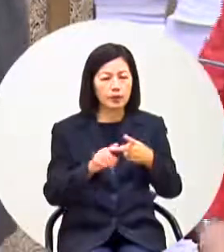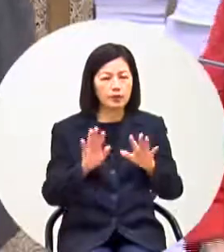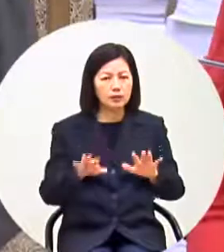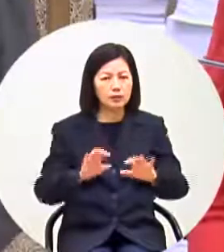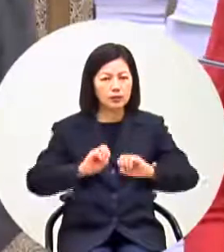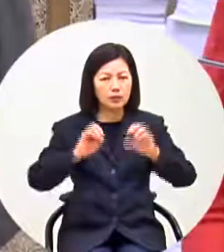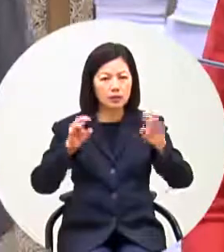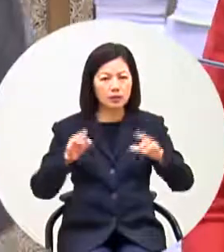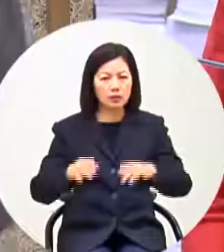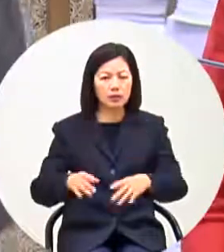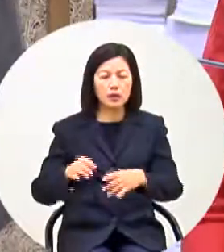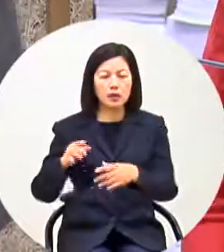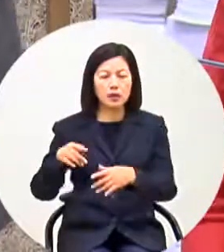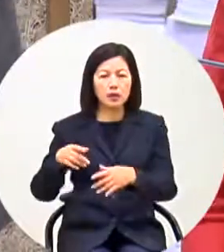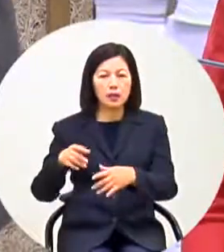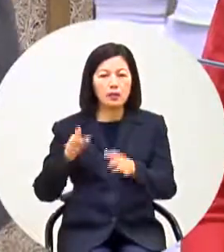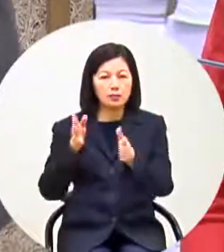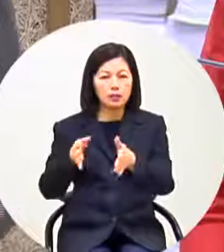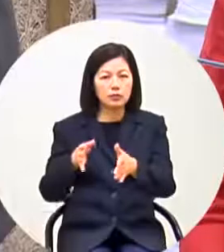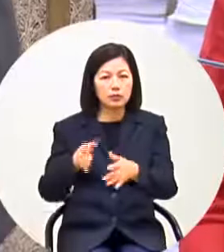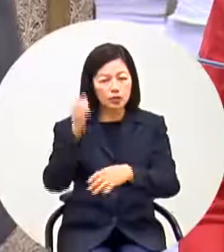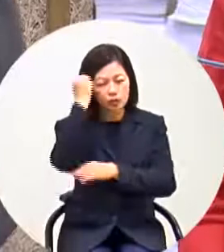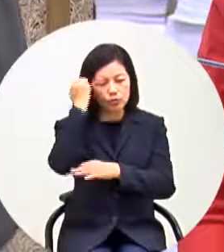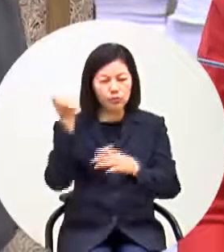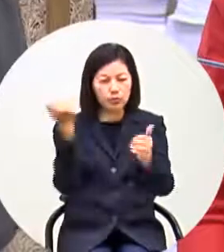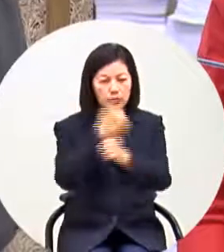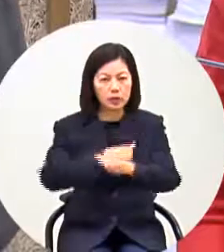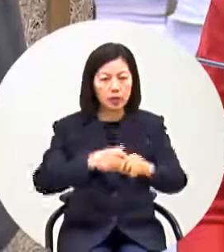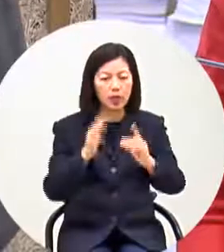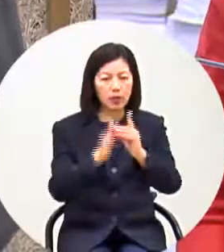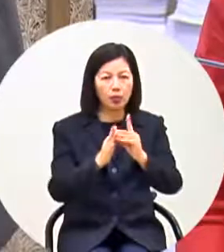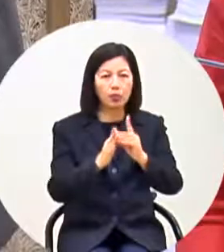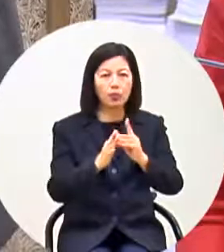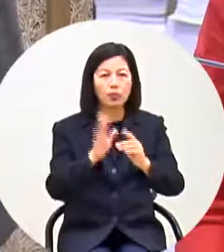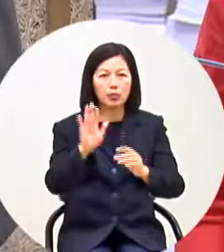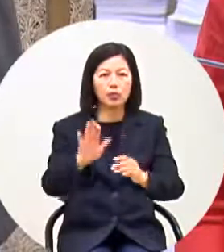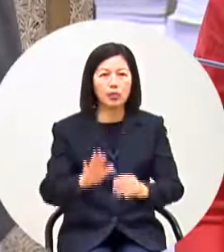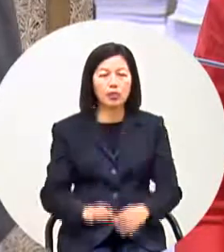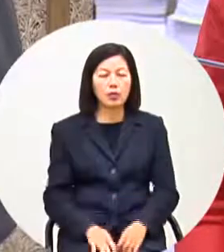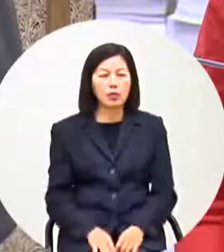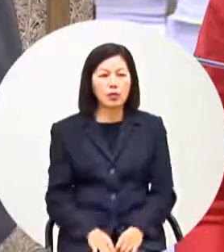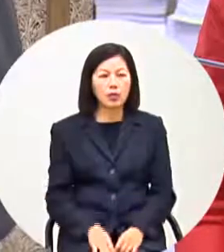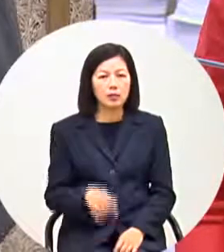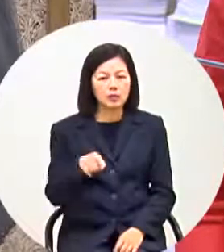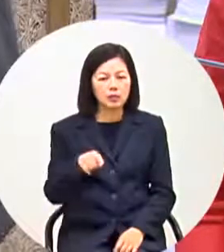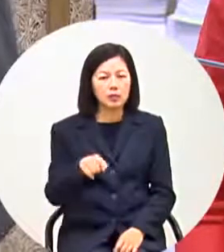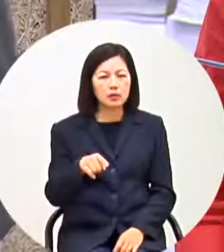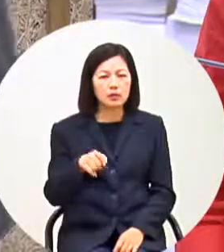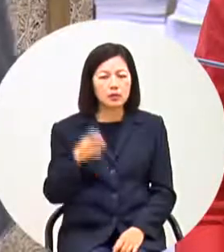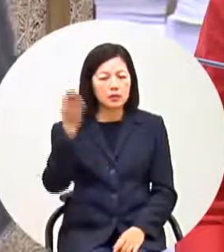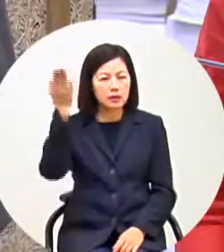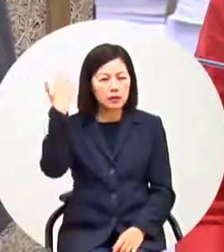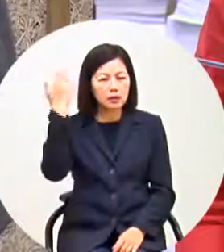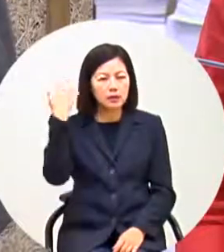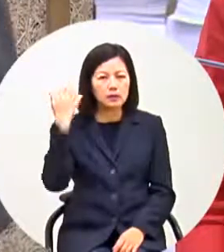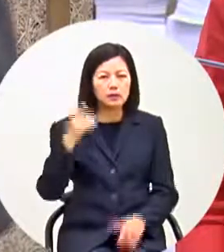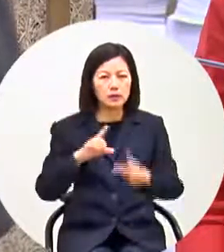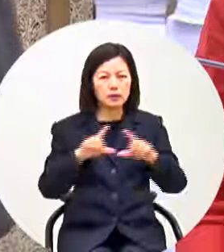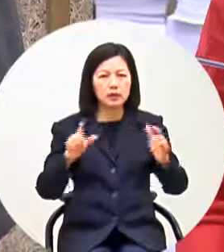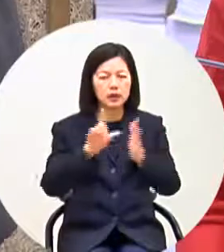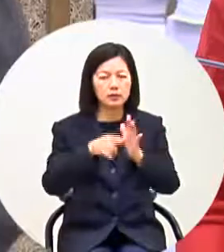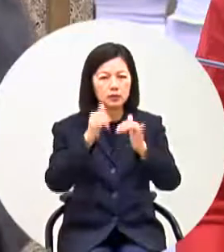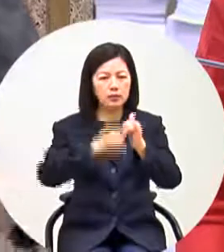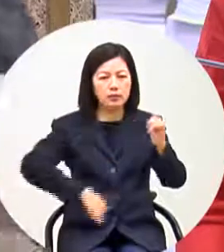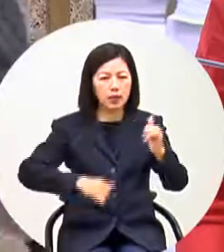65户。刚刚议员讲的其实我非常认同，但是这个却是在当年那个大时代里面是全世界绝无仅有的一个现